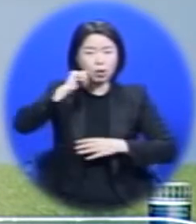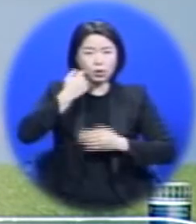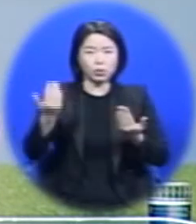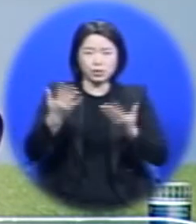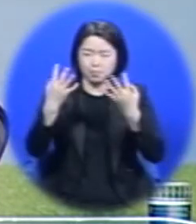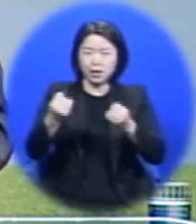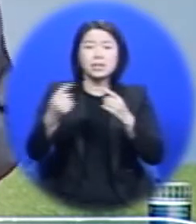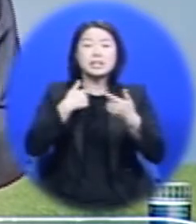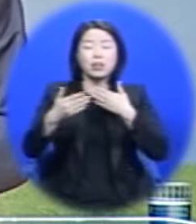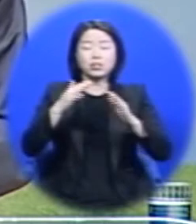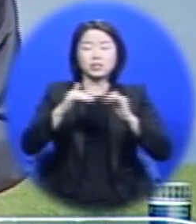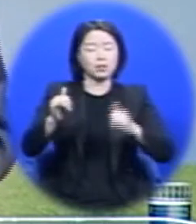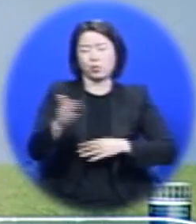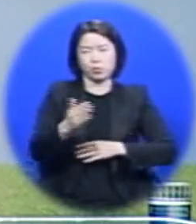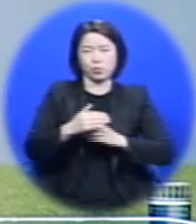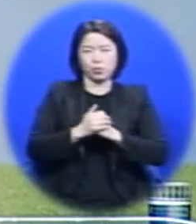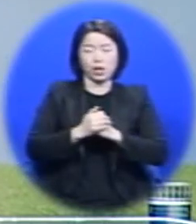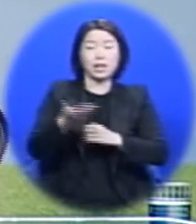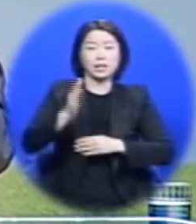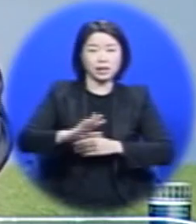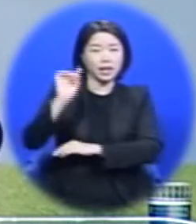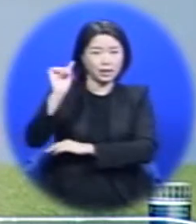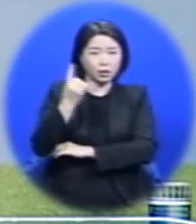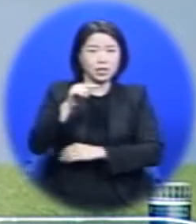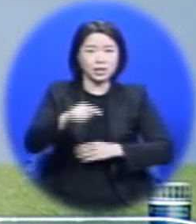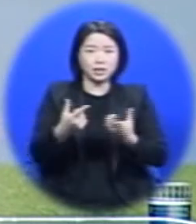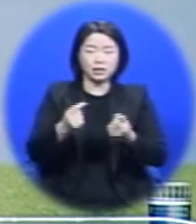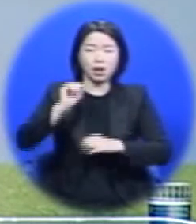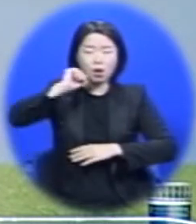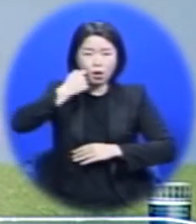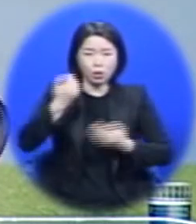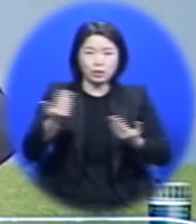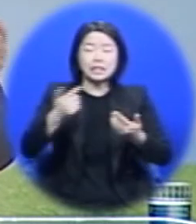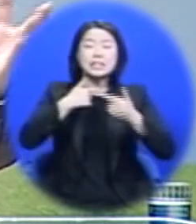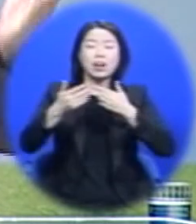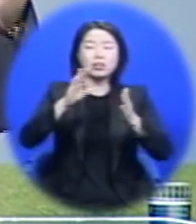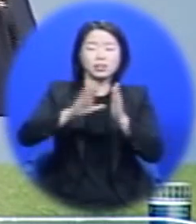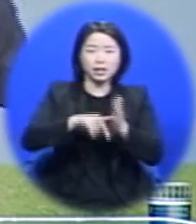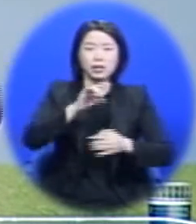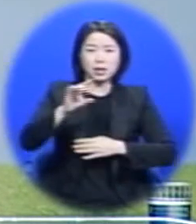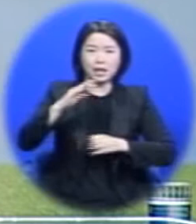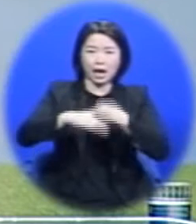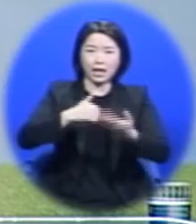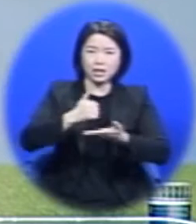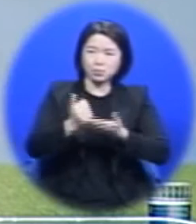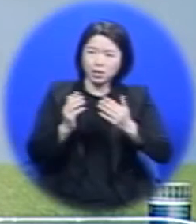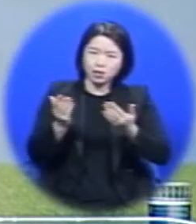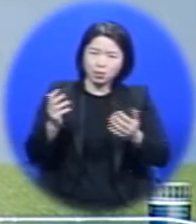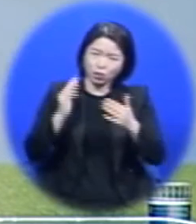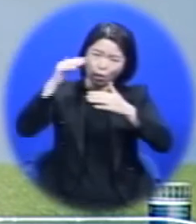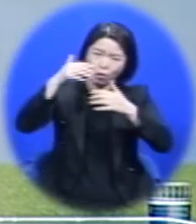겁니다. 그런데 다윗은 항상 그런 어려운 일을 겪을 때마다 하나님의 더 넘치는 은혜를